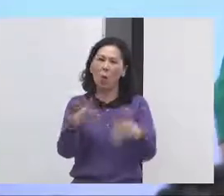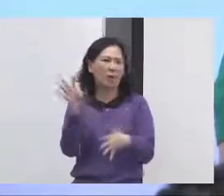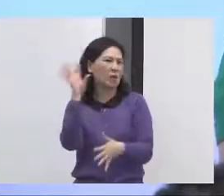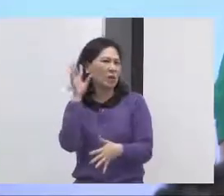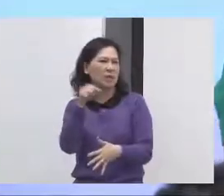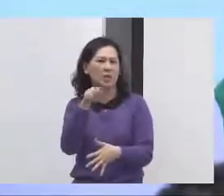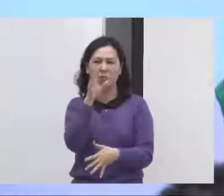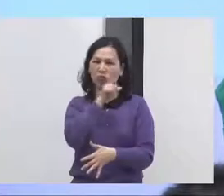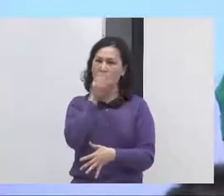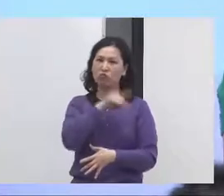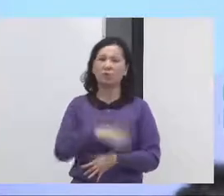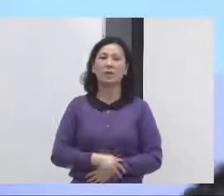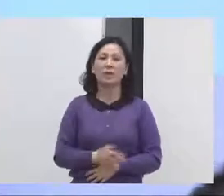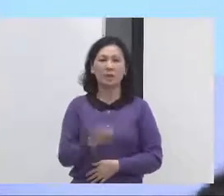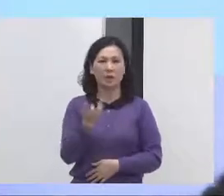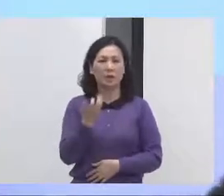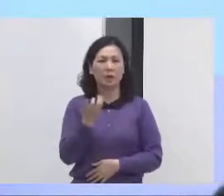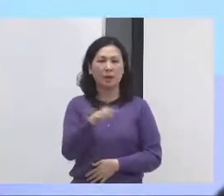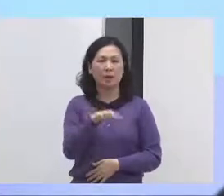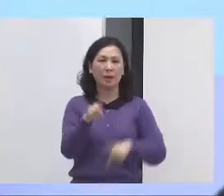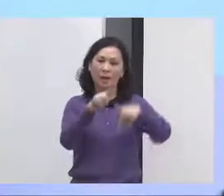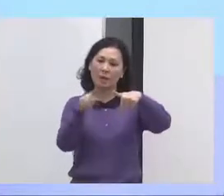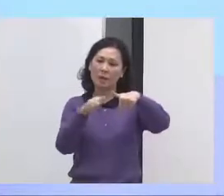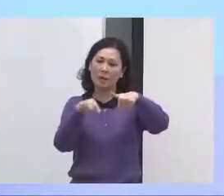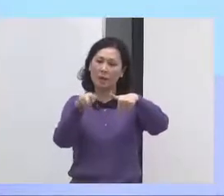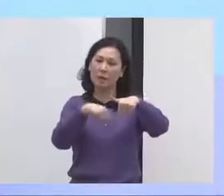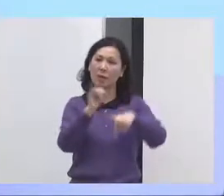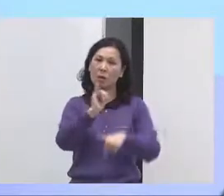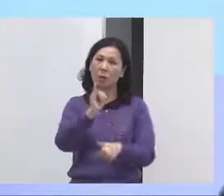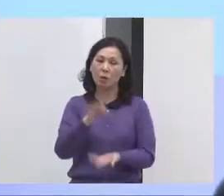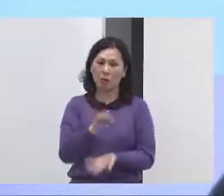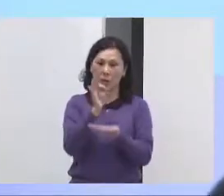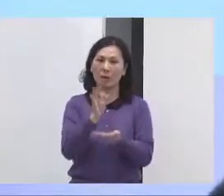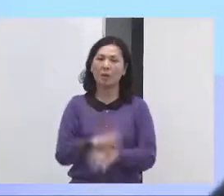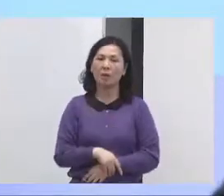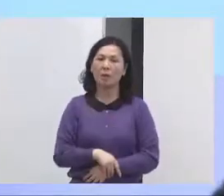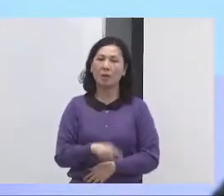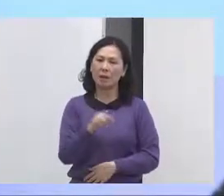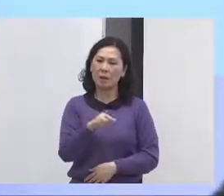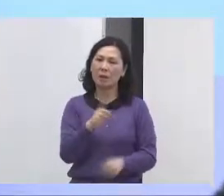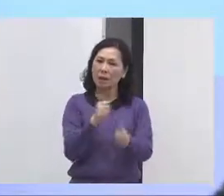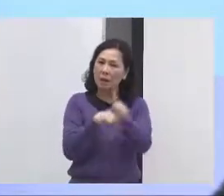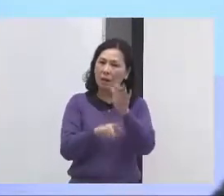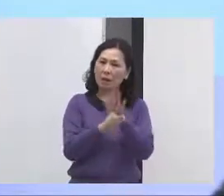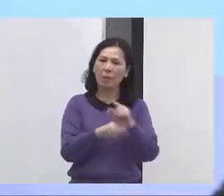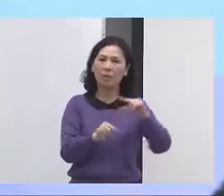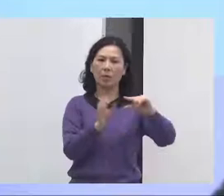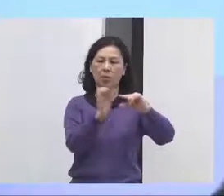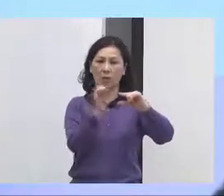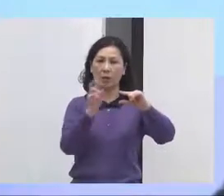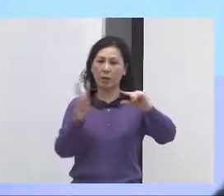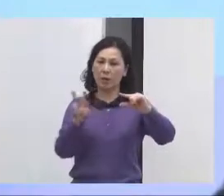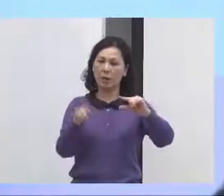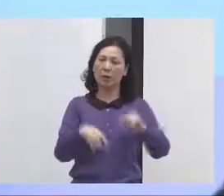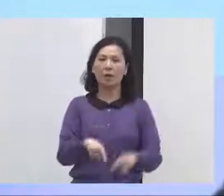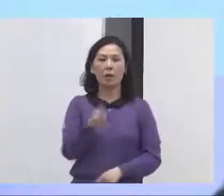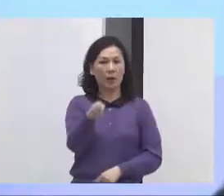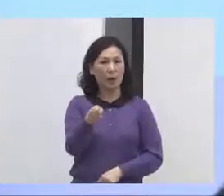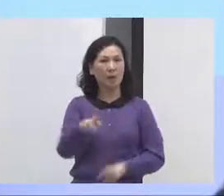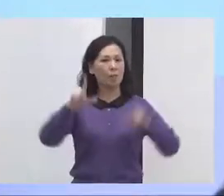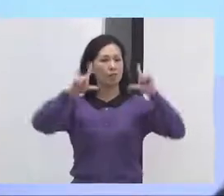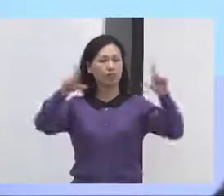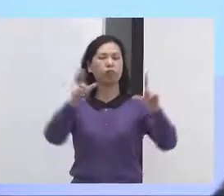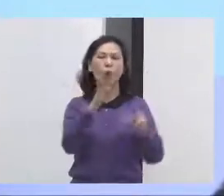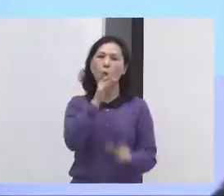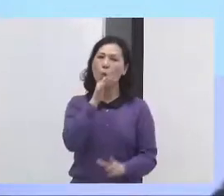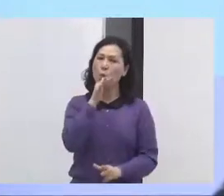的那个提到的一些东西，其实是在于跟代表，就因为就是你讲完话这件事情，可